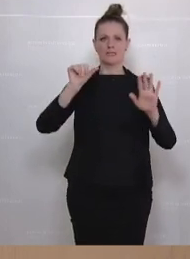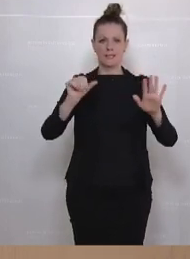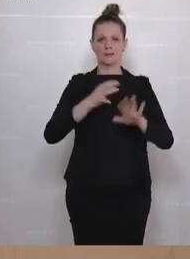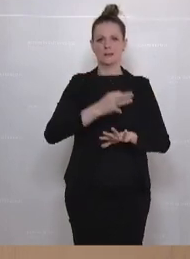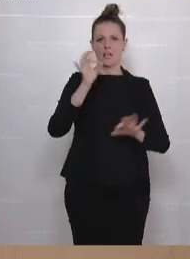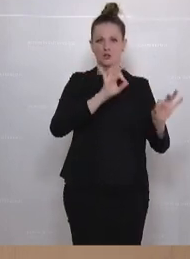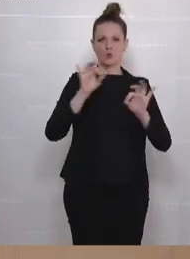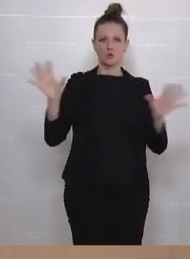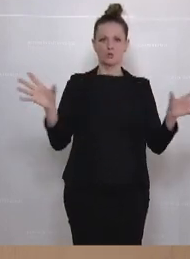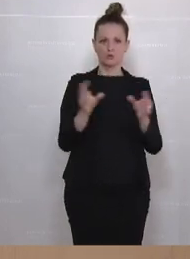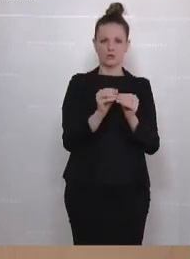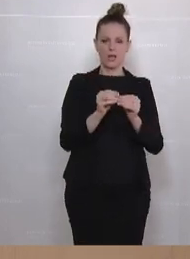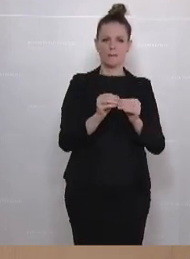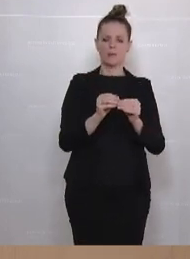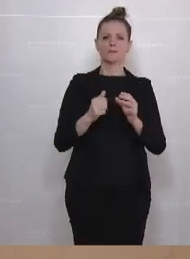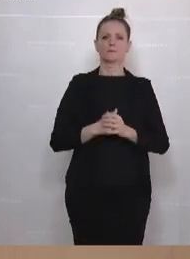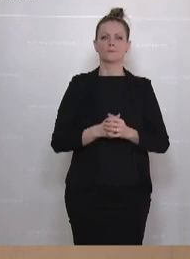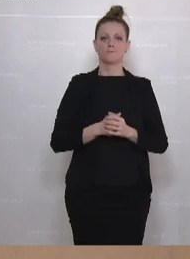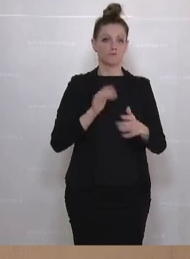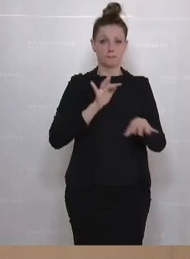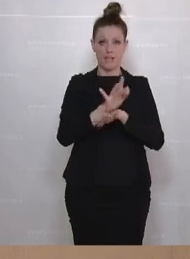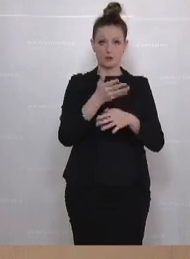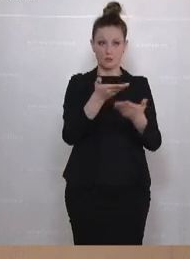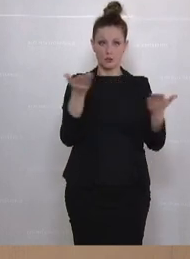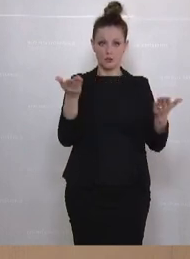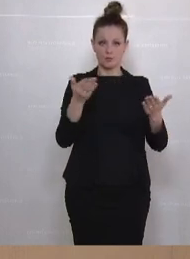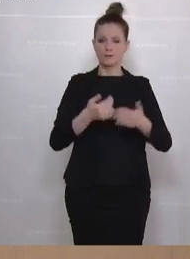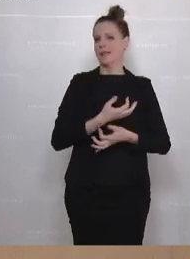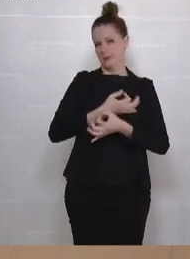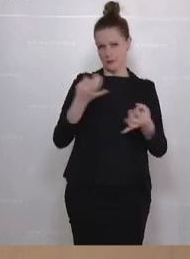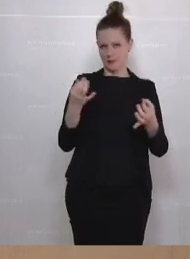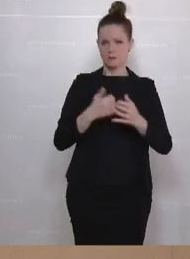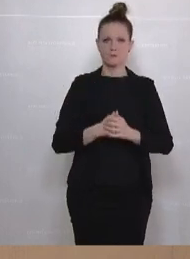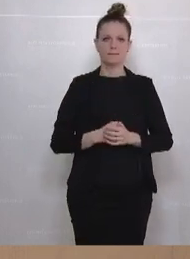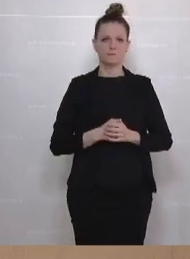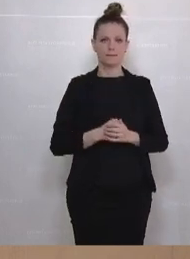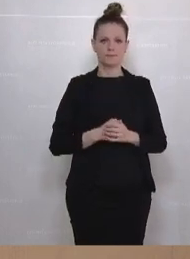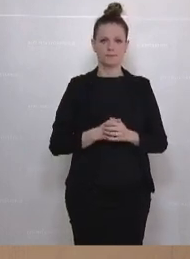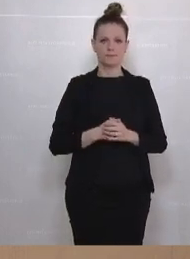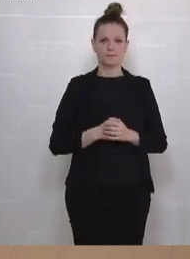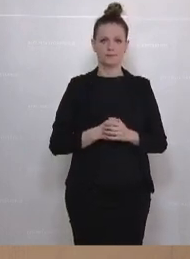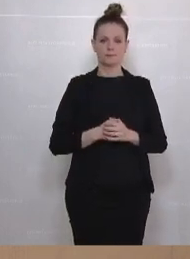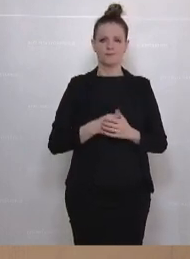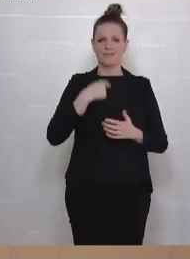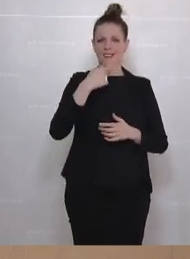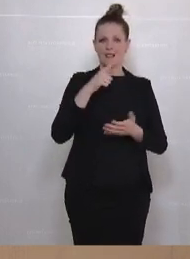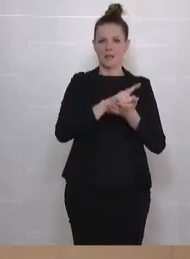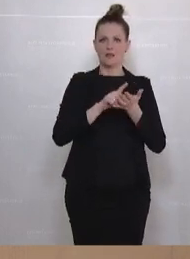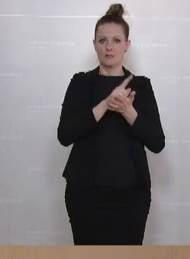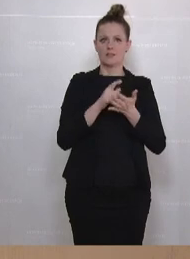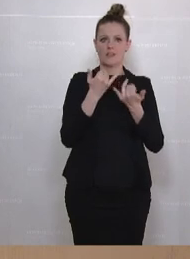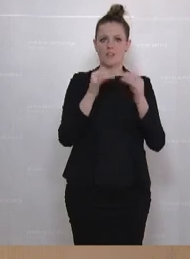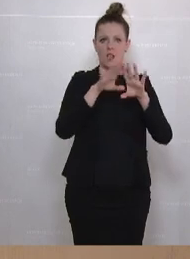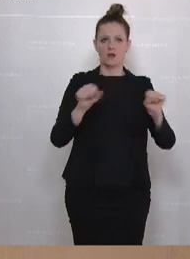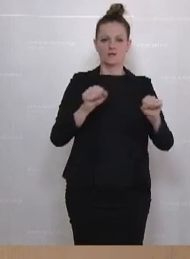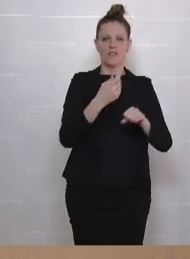Tagesordnung zusammenzufassen. Wird dagegen ein Einwand erhoben? Das ist nicht der Fall. Die Redezeiten wurden wie folgt